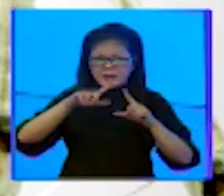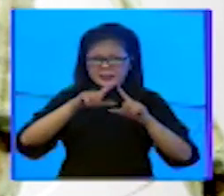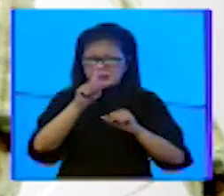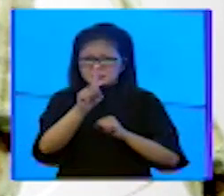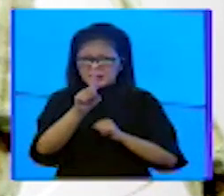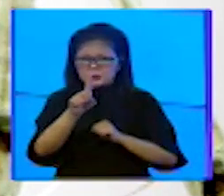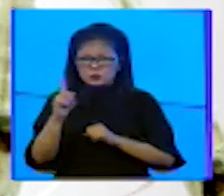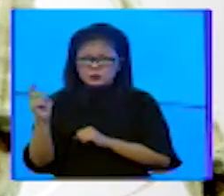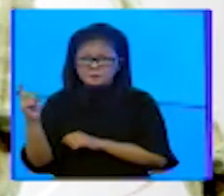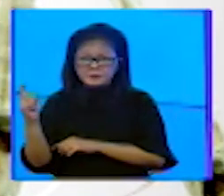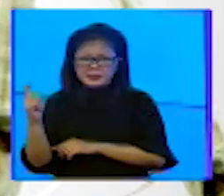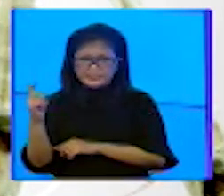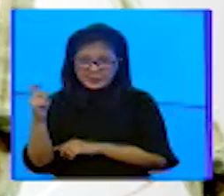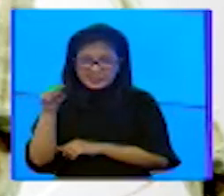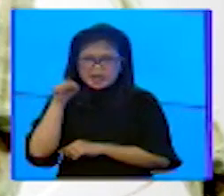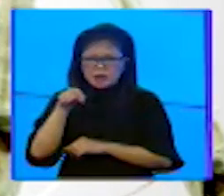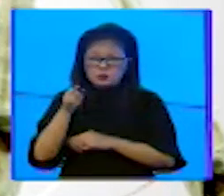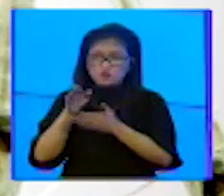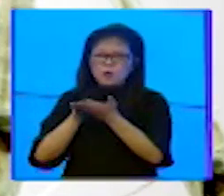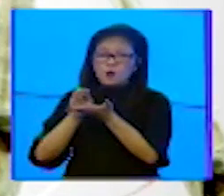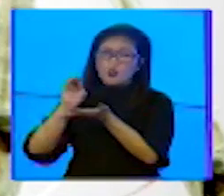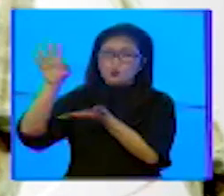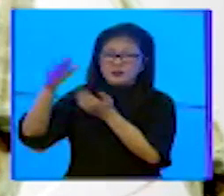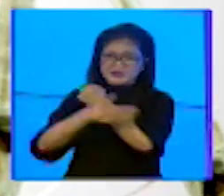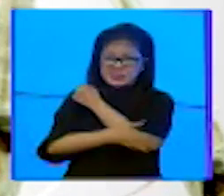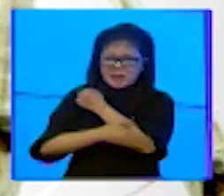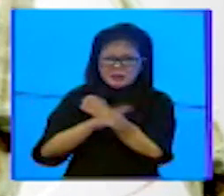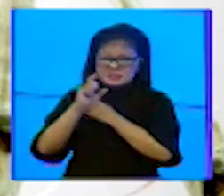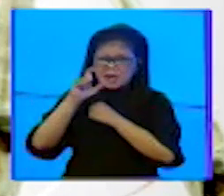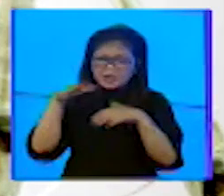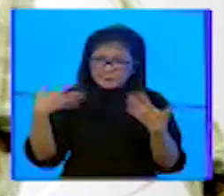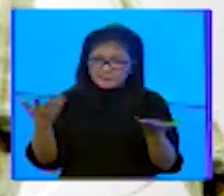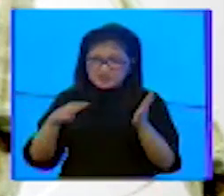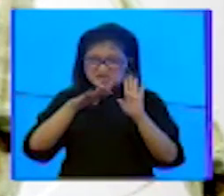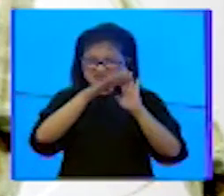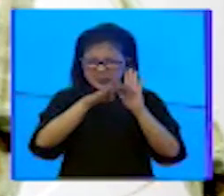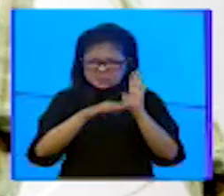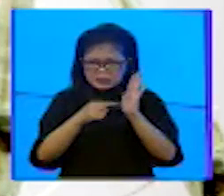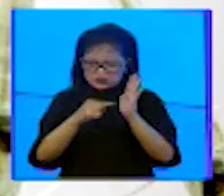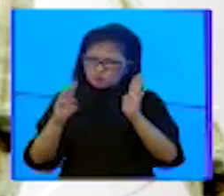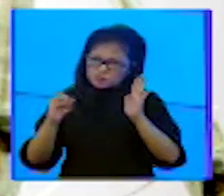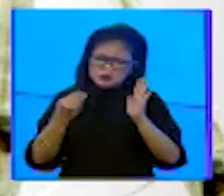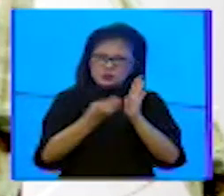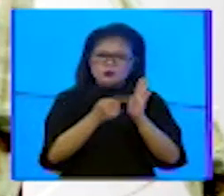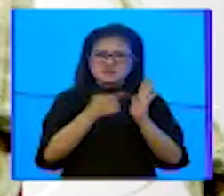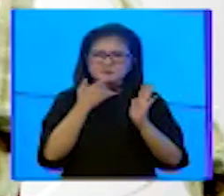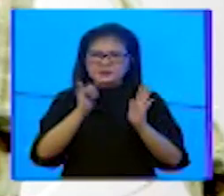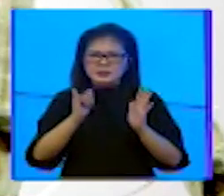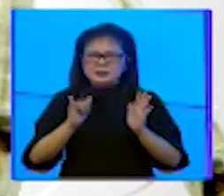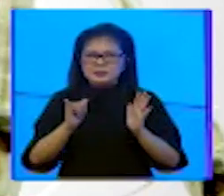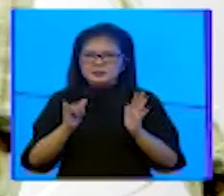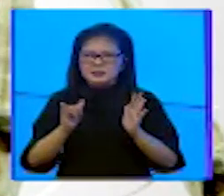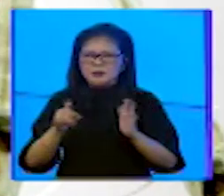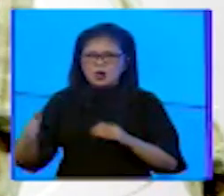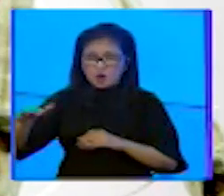benih-benih lobster dari wilayah Indonesia hanya dapat dilakukan dengan beberapa ketentuan. Di antaranya, kuota dan lokasi penangkapan